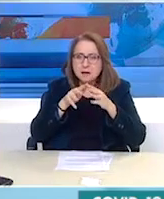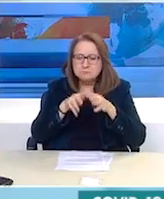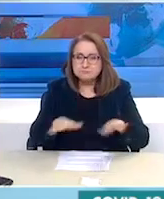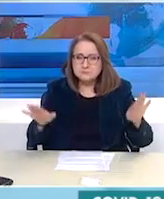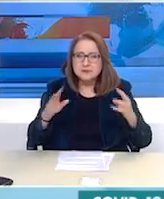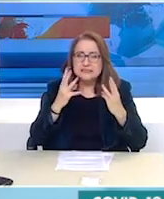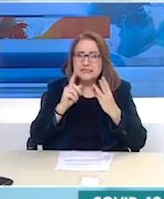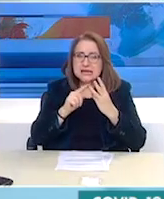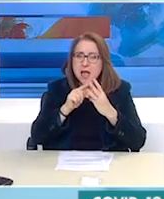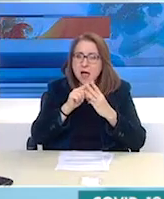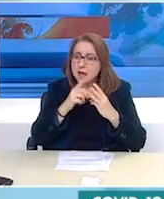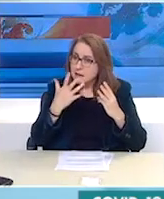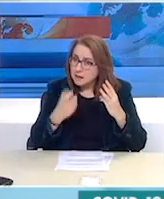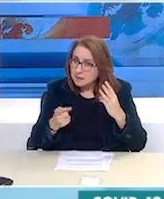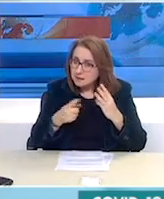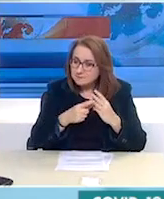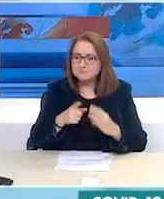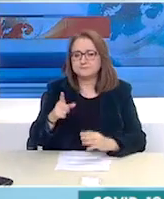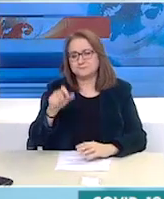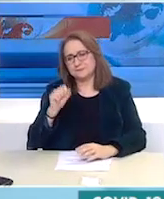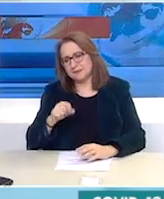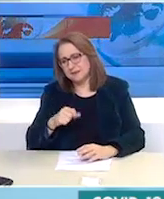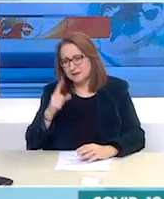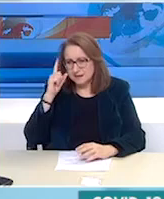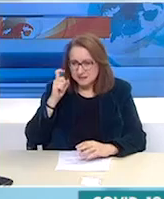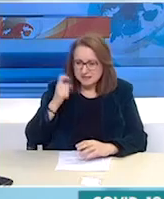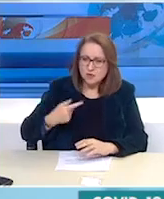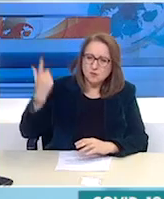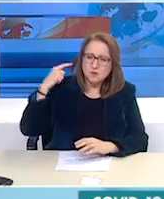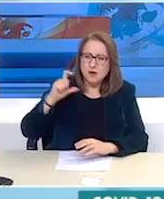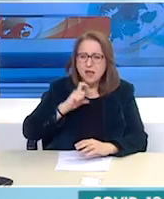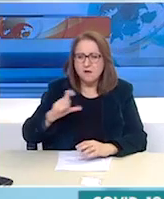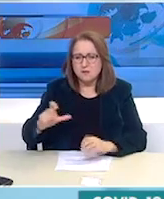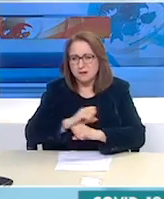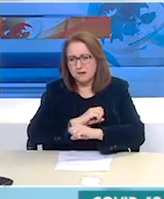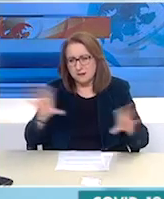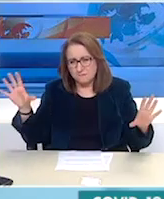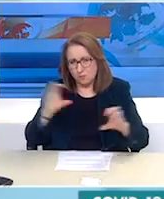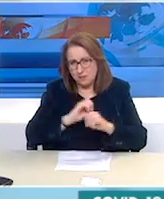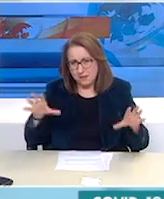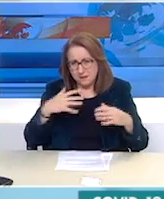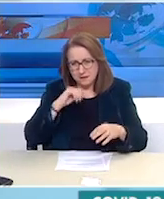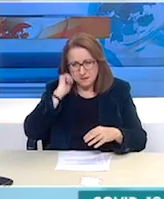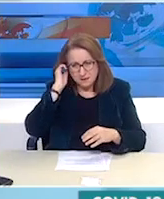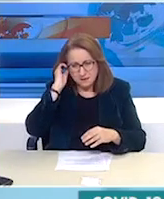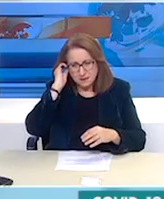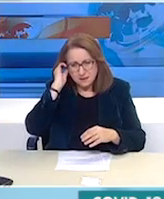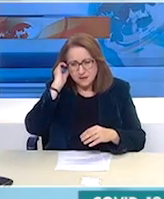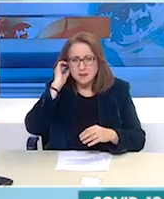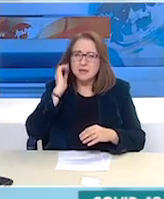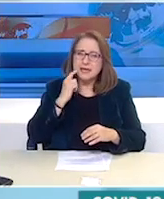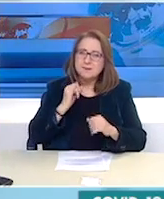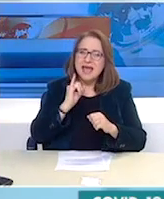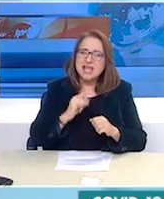Ναι, φαντάζομαι αναφέρεται σε δημοσιεύματα που είδαν το φως την προηγούμενη εβδομάδα που αφορούσαν διαφορετικές ποικιλομορφίες του